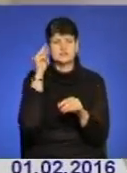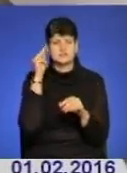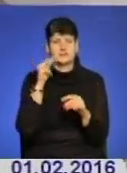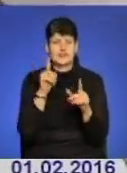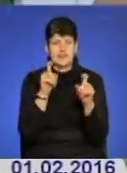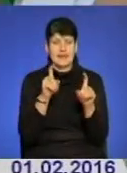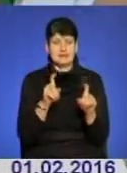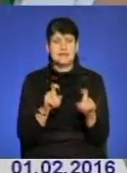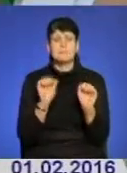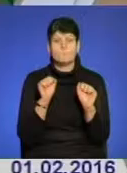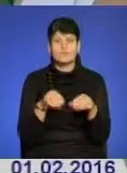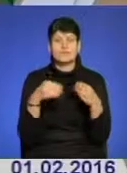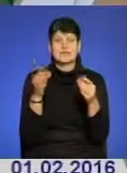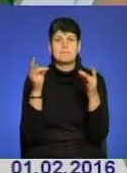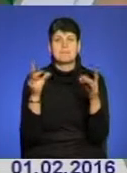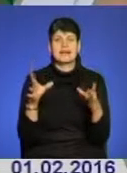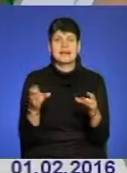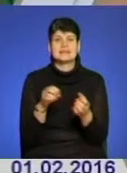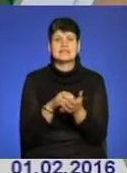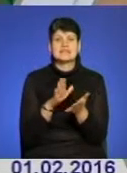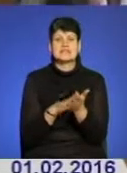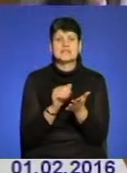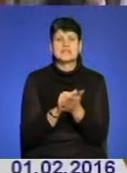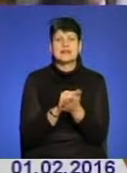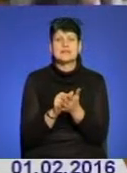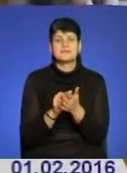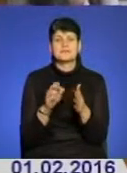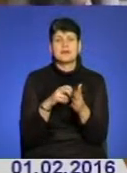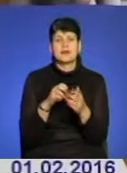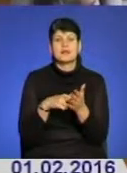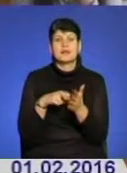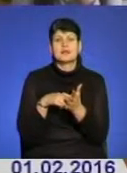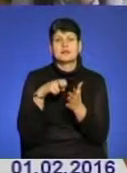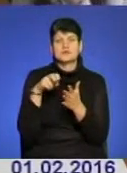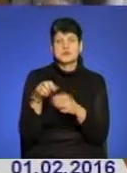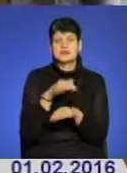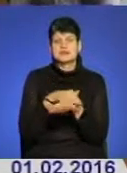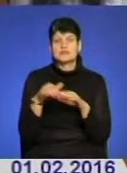тестування, можуть надіслати пакет реєстраційних документів рекомендованим листом на адресу